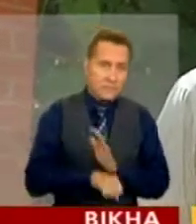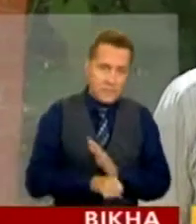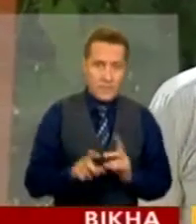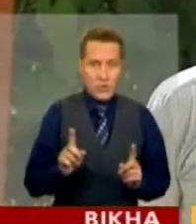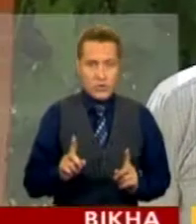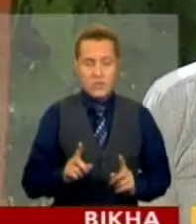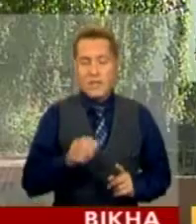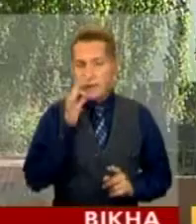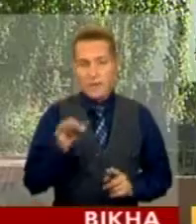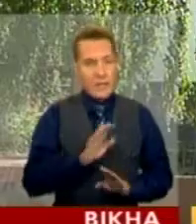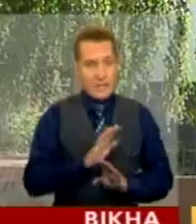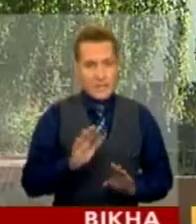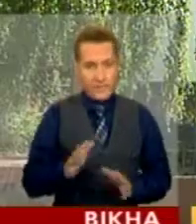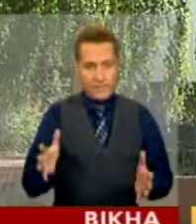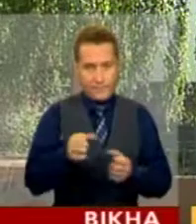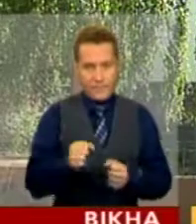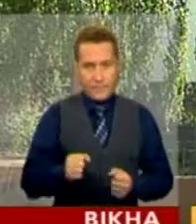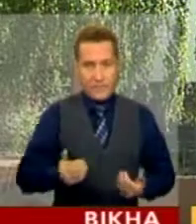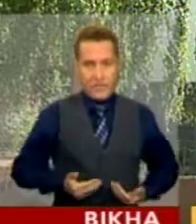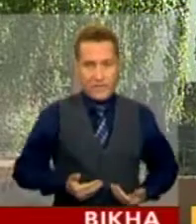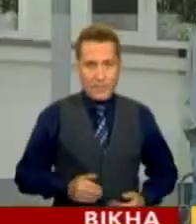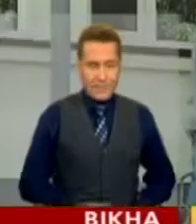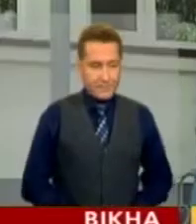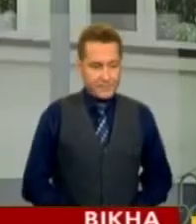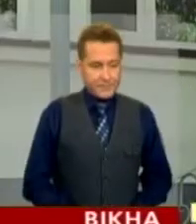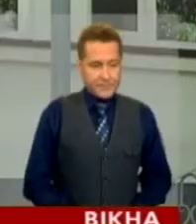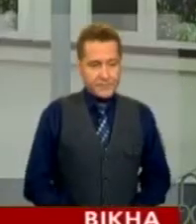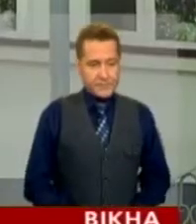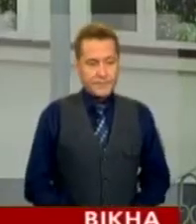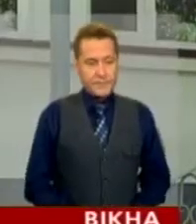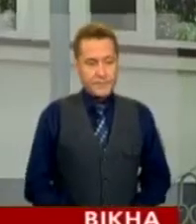Сказали ні. Вадим Горощук, Ірина Драбок та Юрій Довгоручко. Програма «Вікна» СТБ.